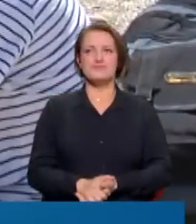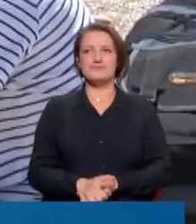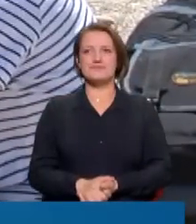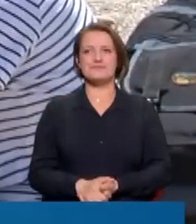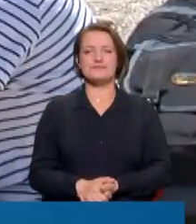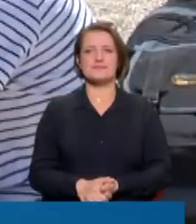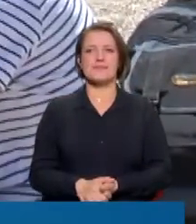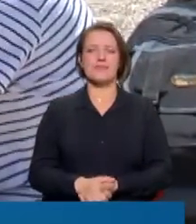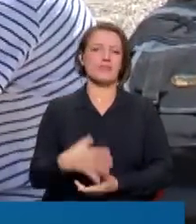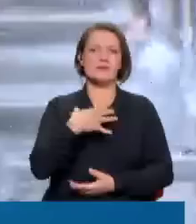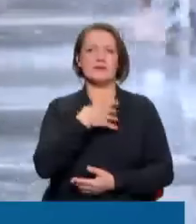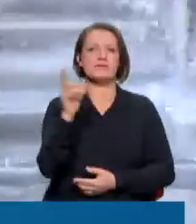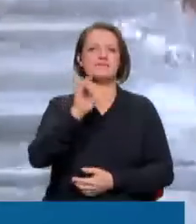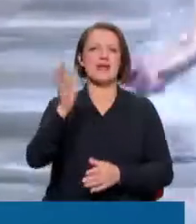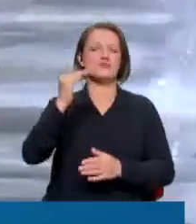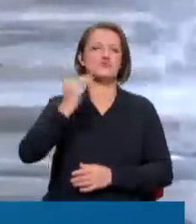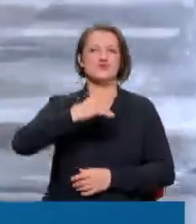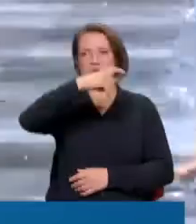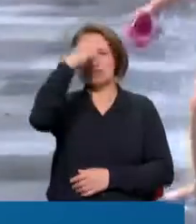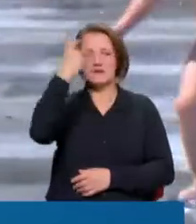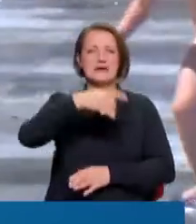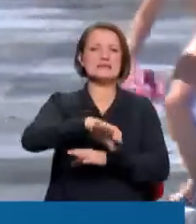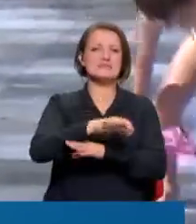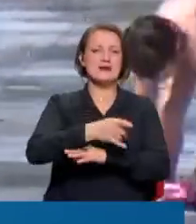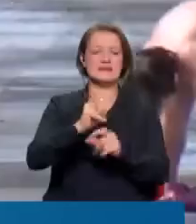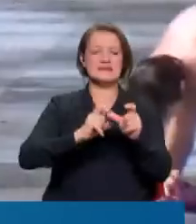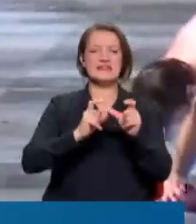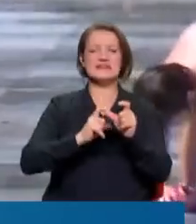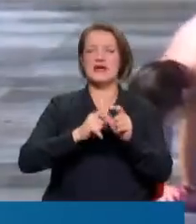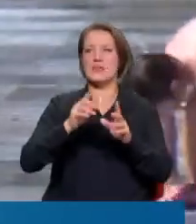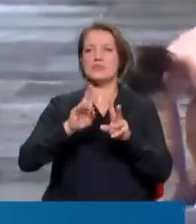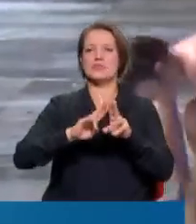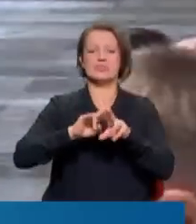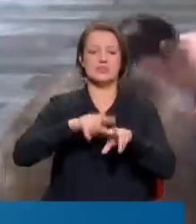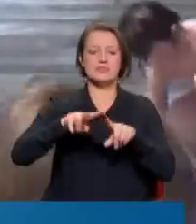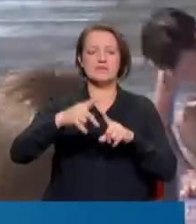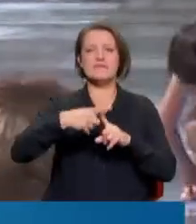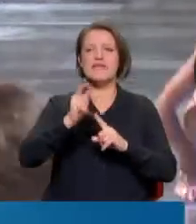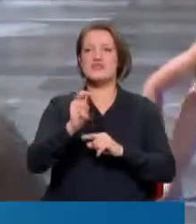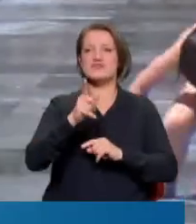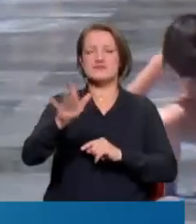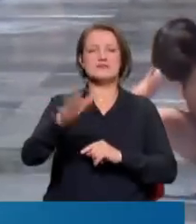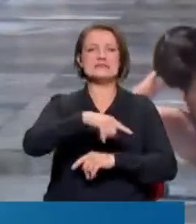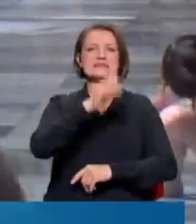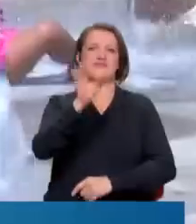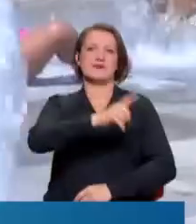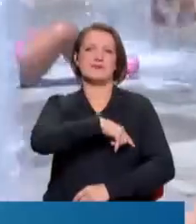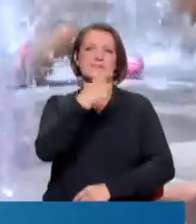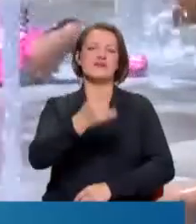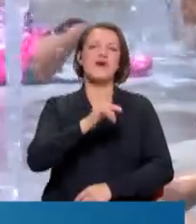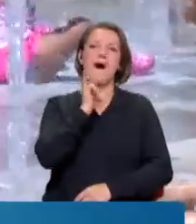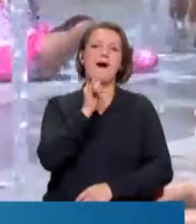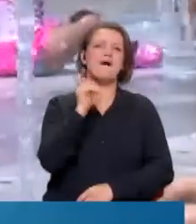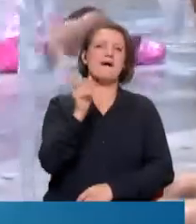seyretti Haziran ayında en düşük sıcaklık Isparta ir Kent ilçesinde 0 derece en yüksek sıcaklık İsa Ağustos